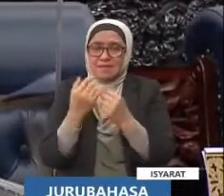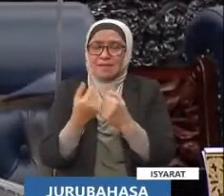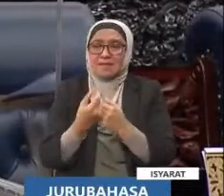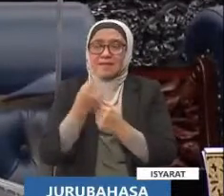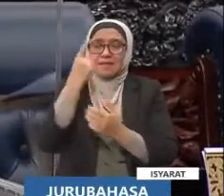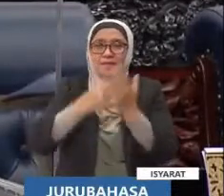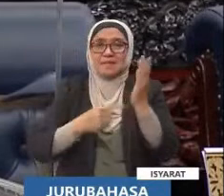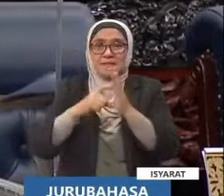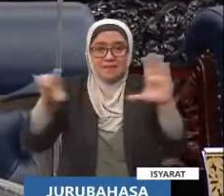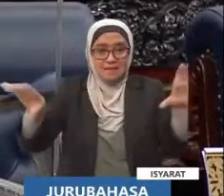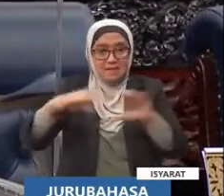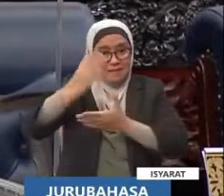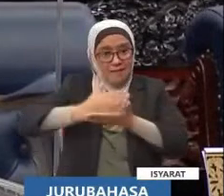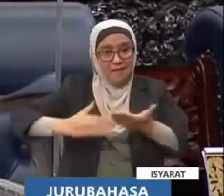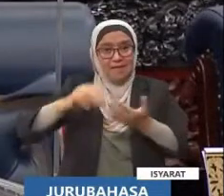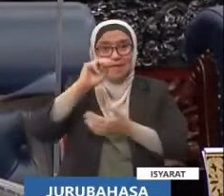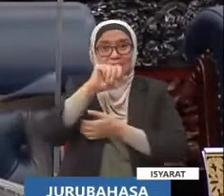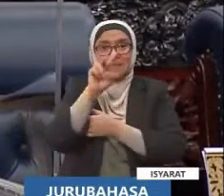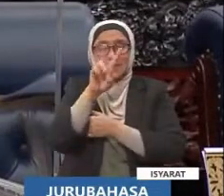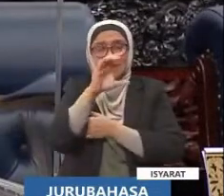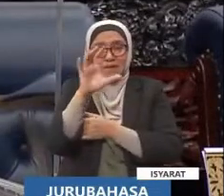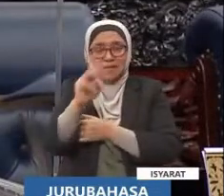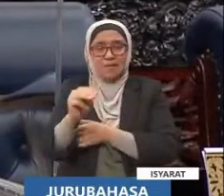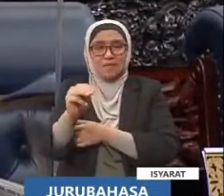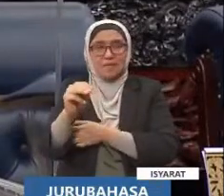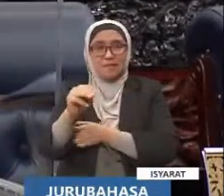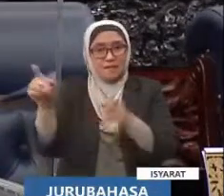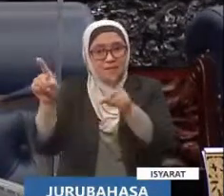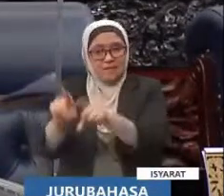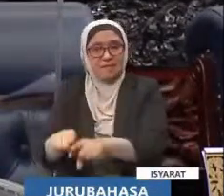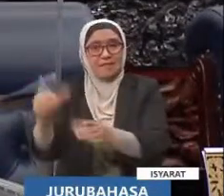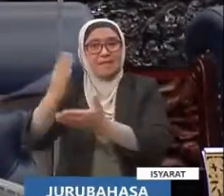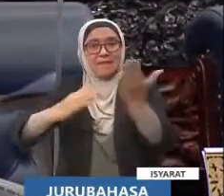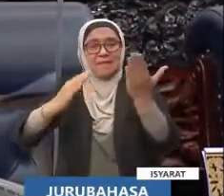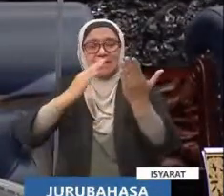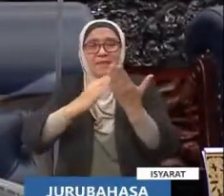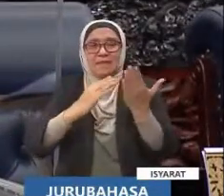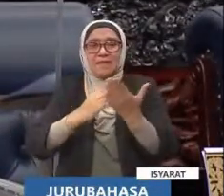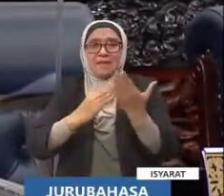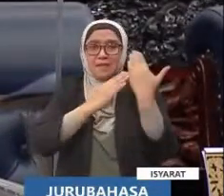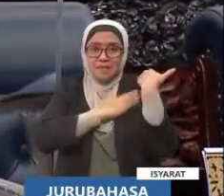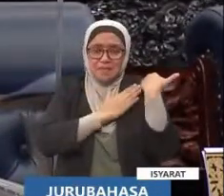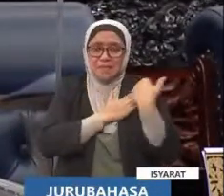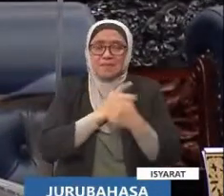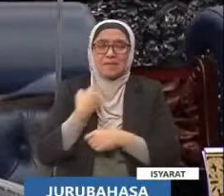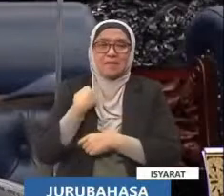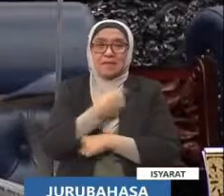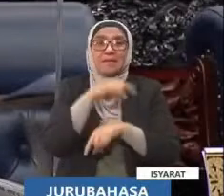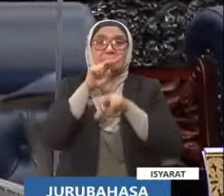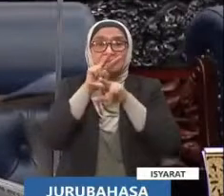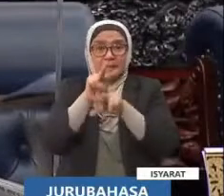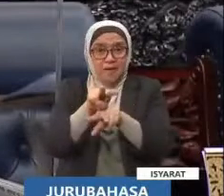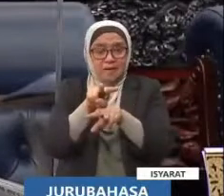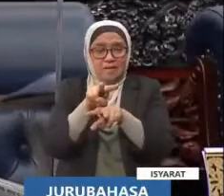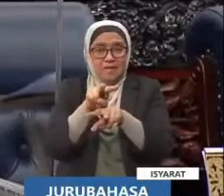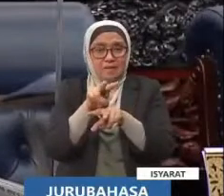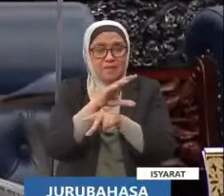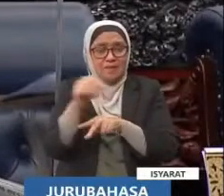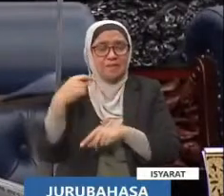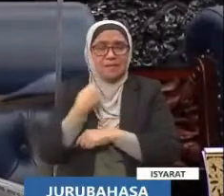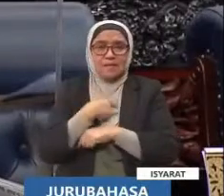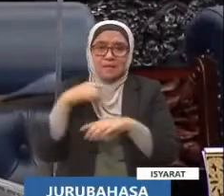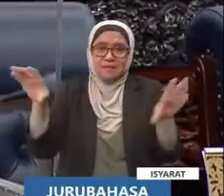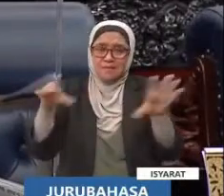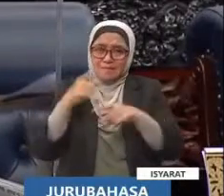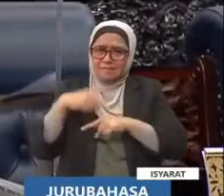dilakukan oleh pihak mapcomp sebagai pihak berkuasa kita memantau dan sebab itulah kita telah membuat satu